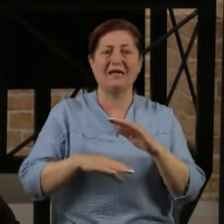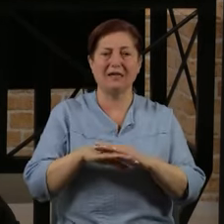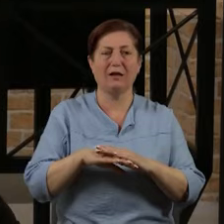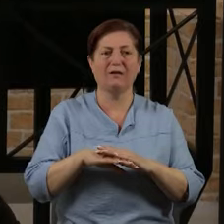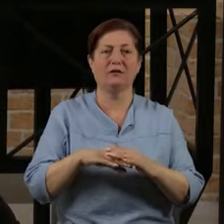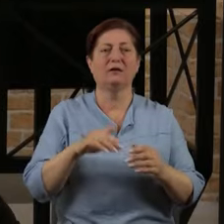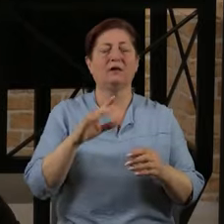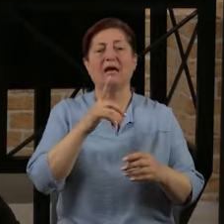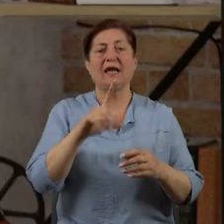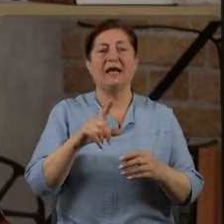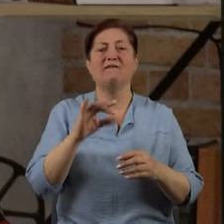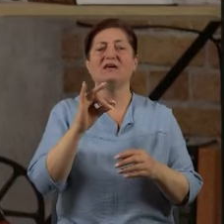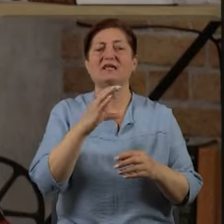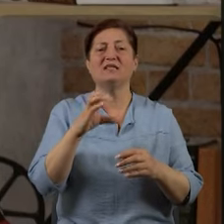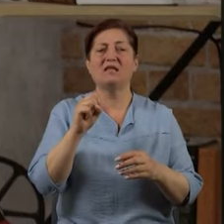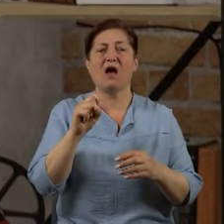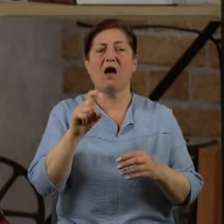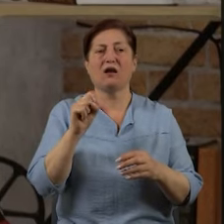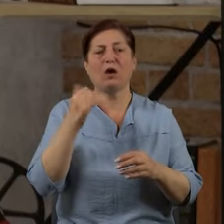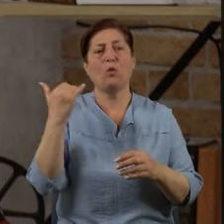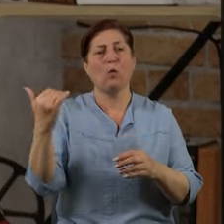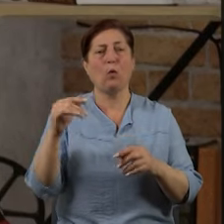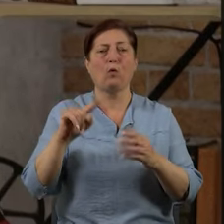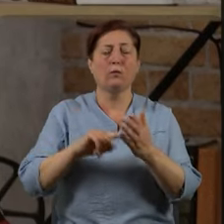ստեղծագործության մեջ, որ ձեռքերը